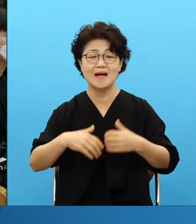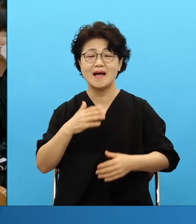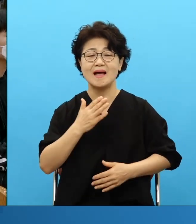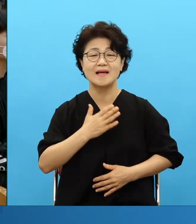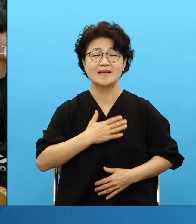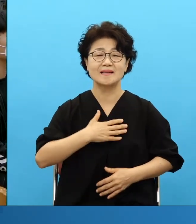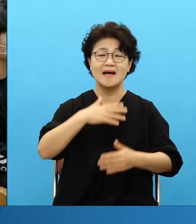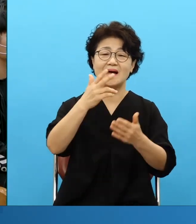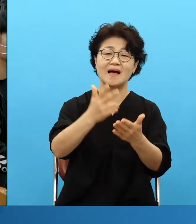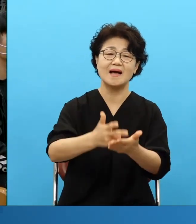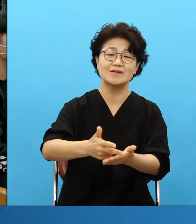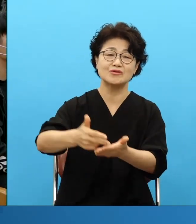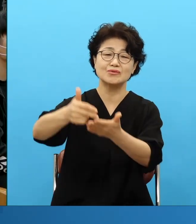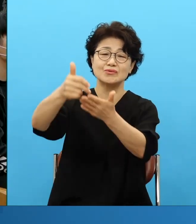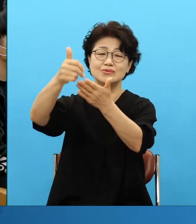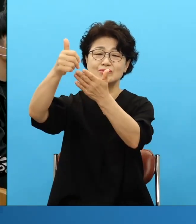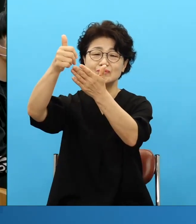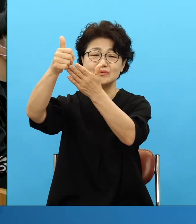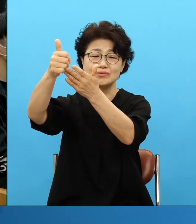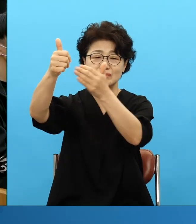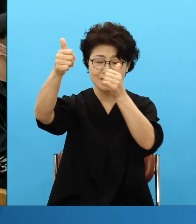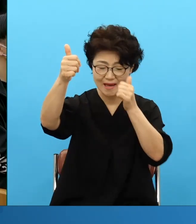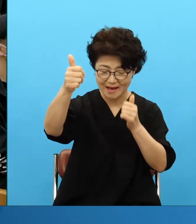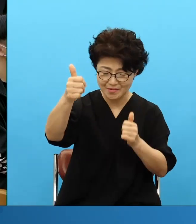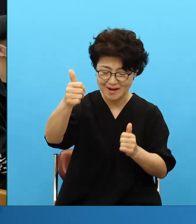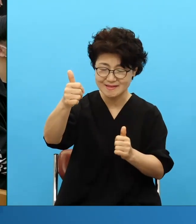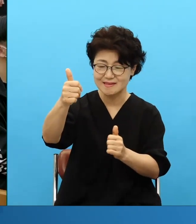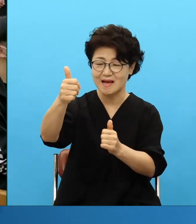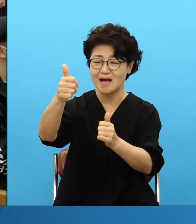기쁘도다. 나 주께